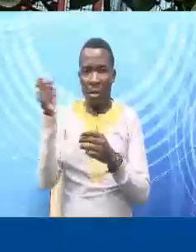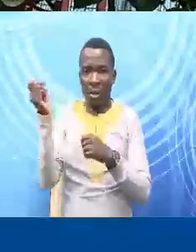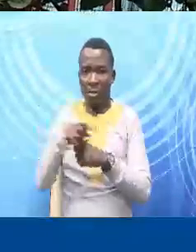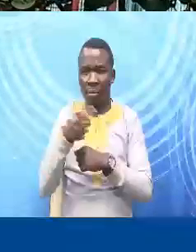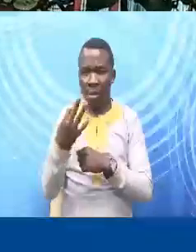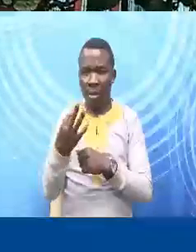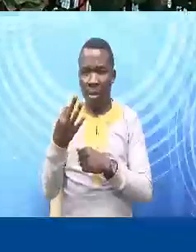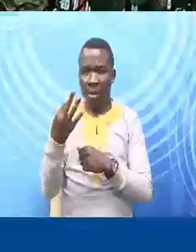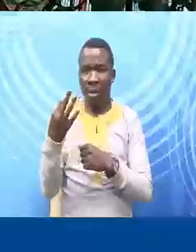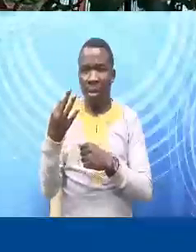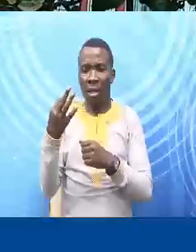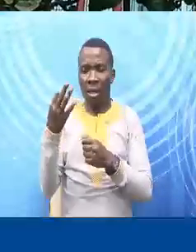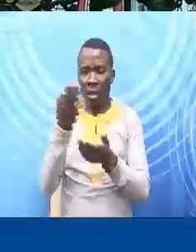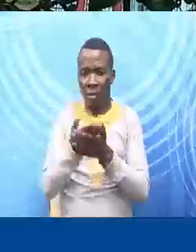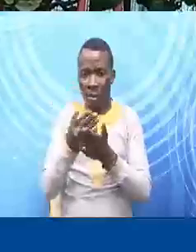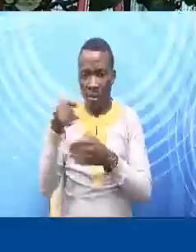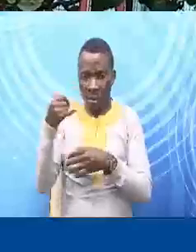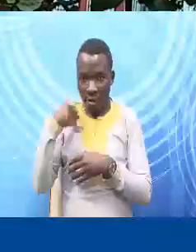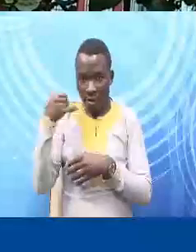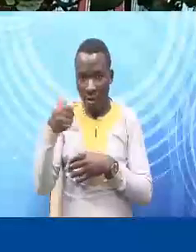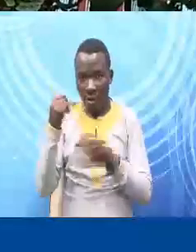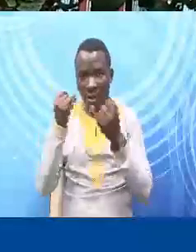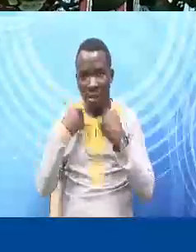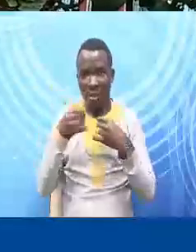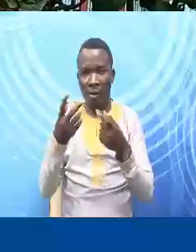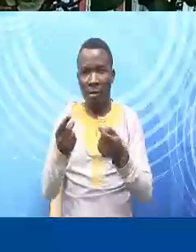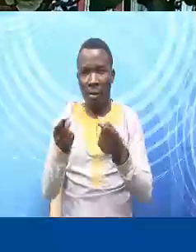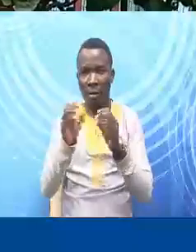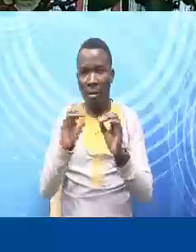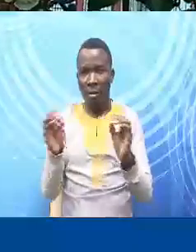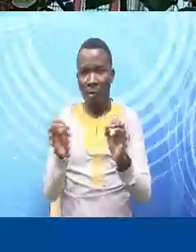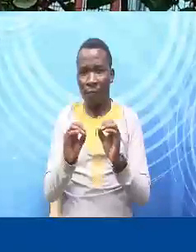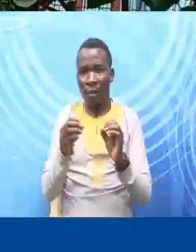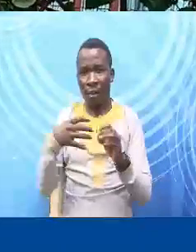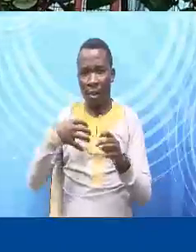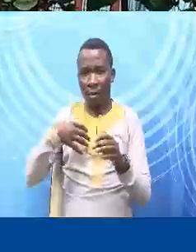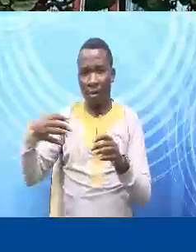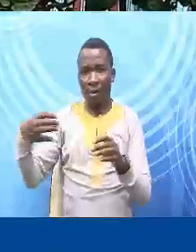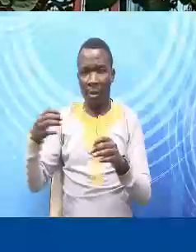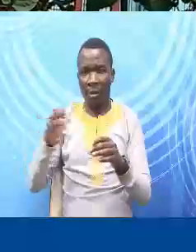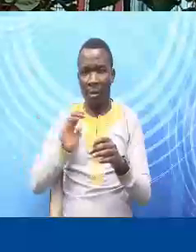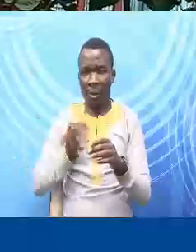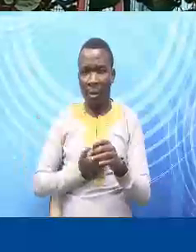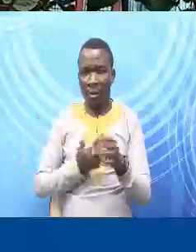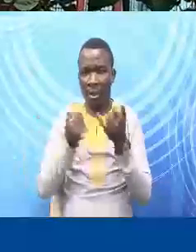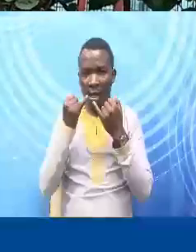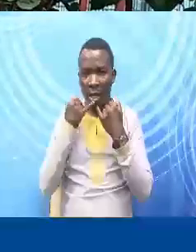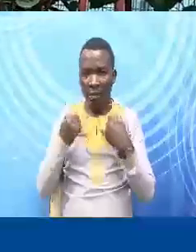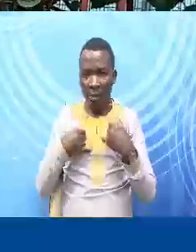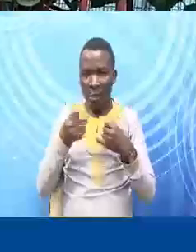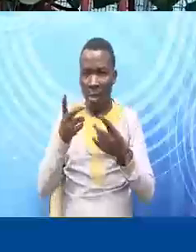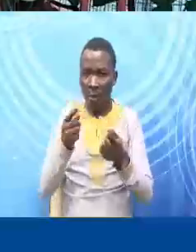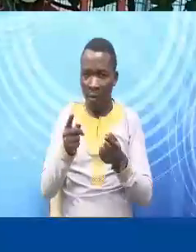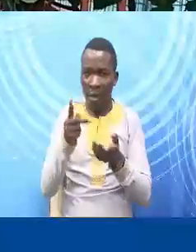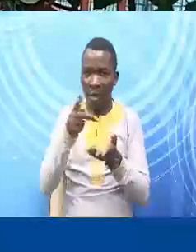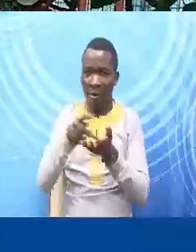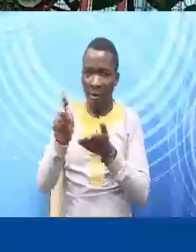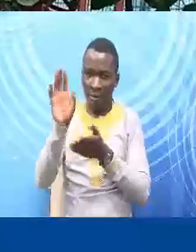bakamubona amafaranga ahari, kandi aho nkorera kuri hatiranti bose hatiranti yaranyibwiriye ati amafaranga